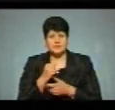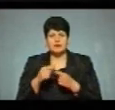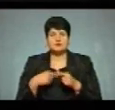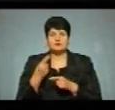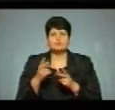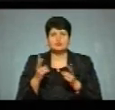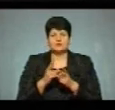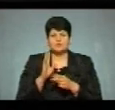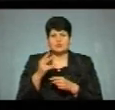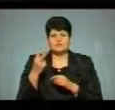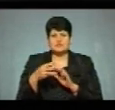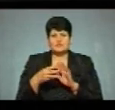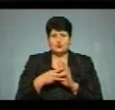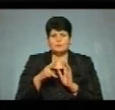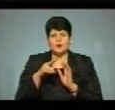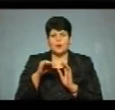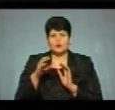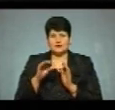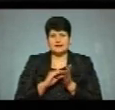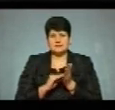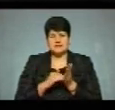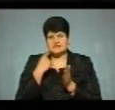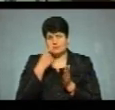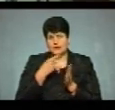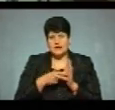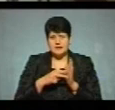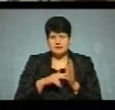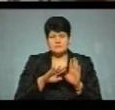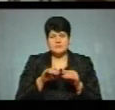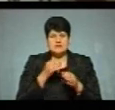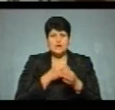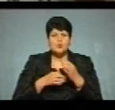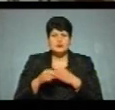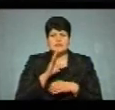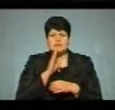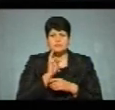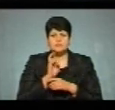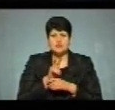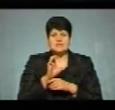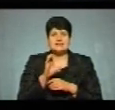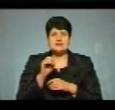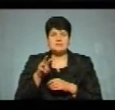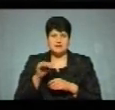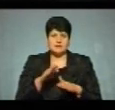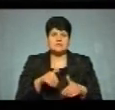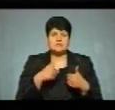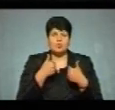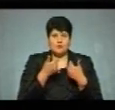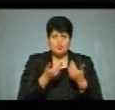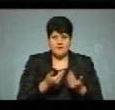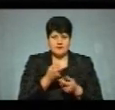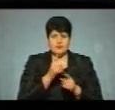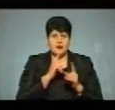призначила Анастасії на 28 лютого і записала це в індивідуальний план. Після консультації дівчина відвідала семінар, який їй запропонувала кар'єрний